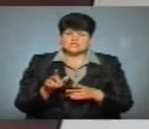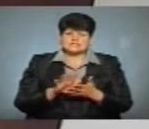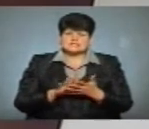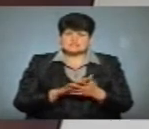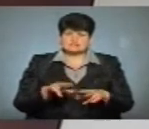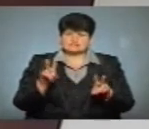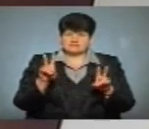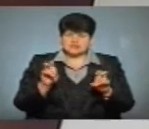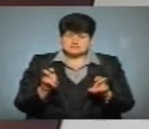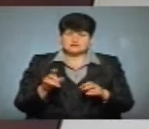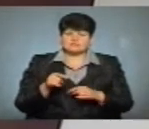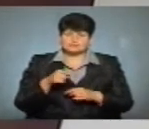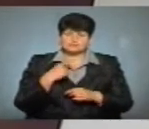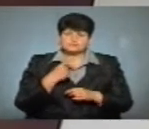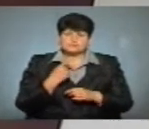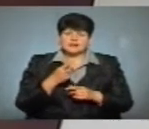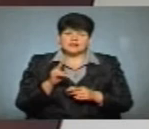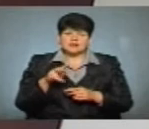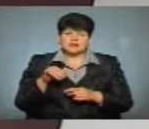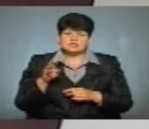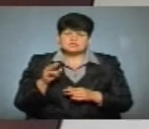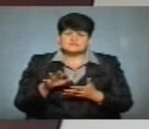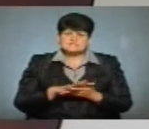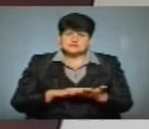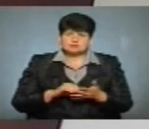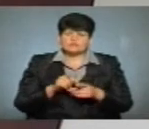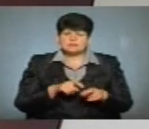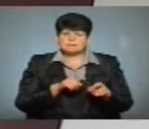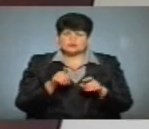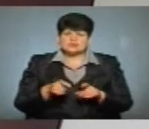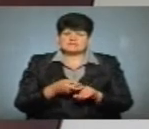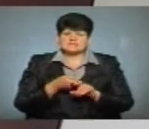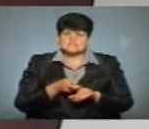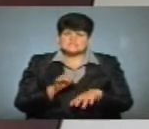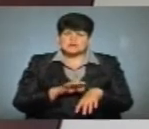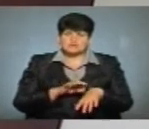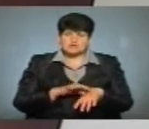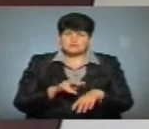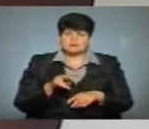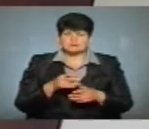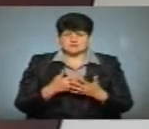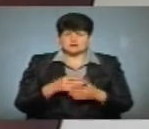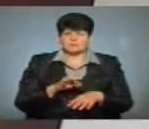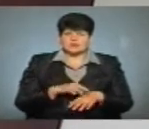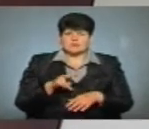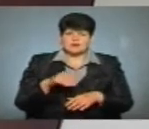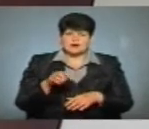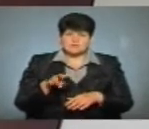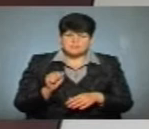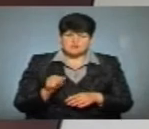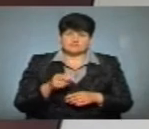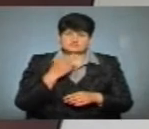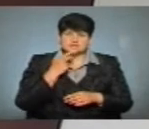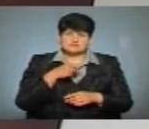Ігор М'яковський. За його словами, кліщів знищують, бо вони переносять інфекційні хвороби, зокрема хворобу лайма. За червень її виявили